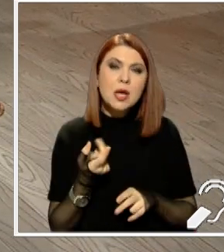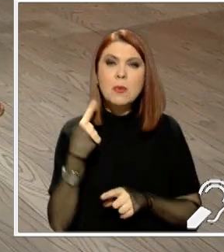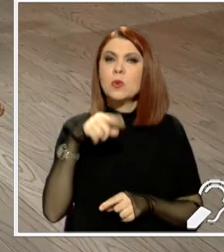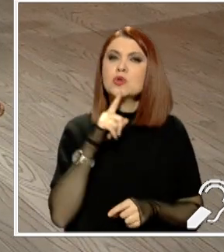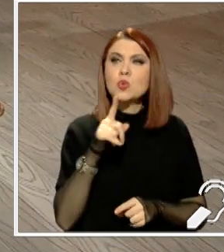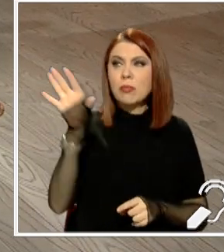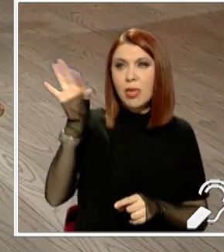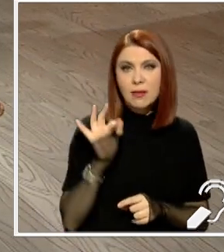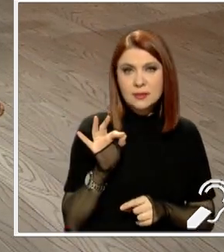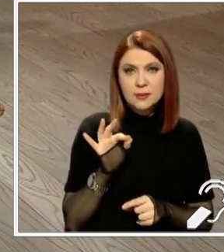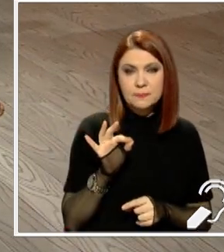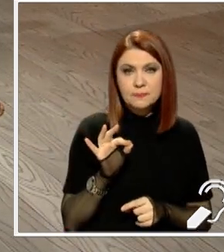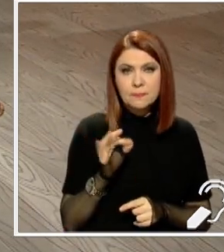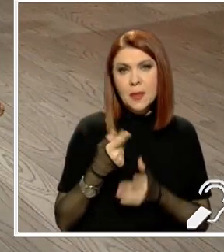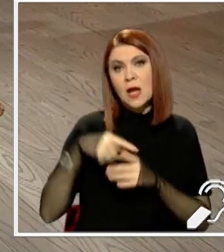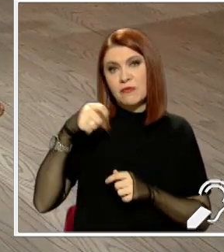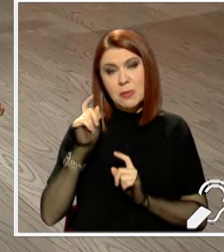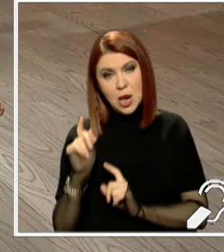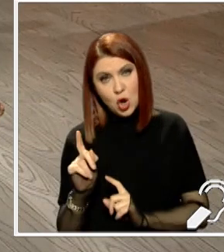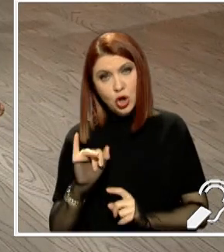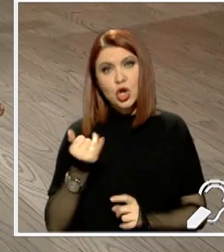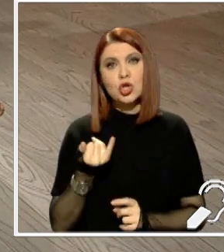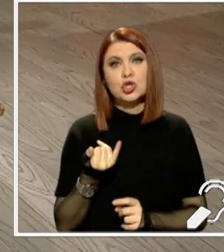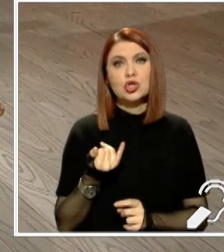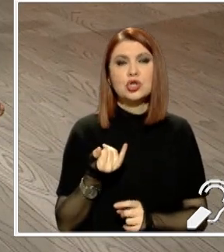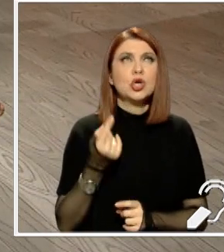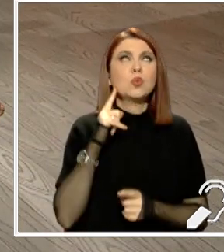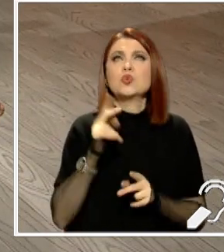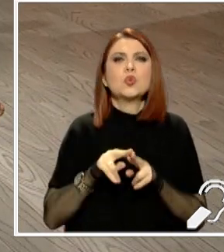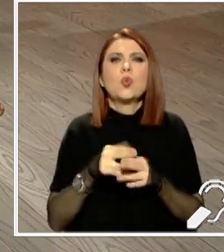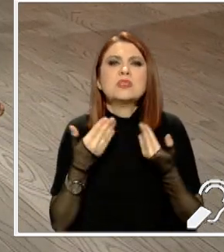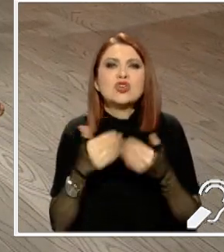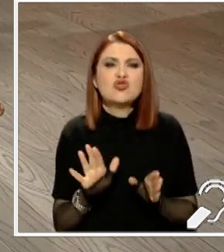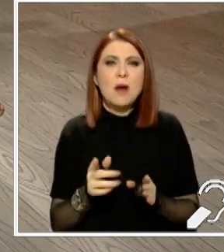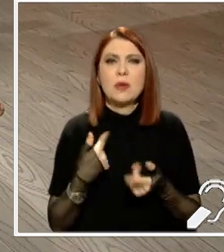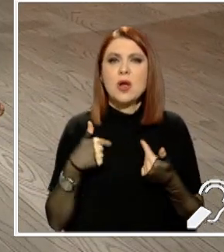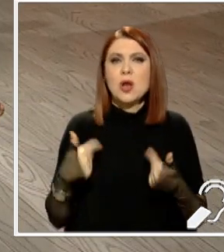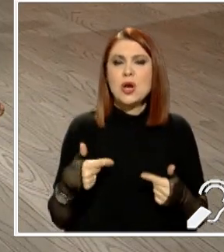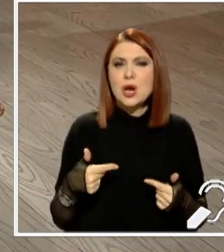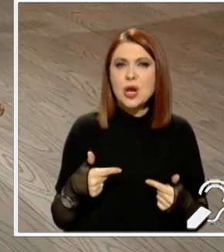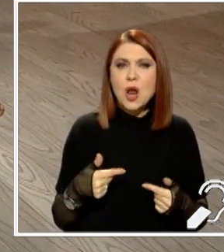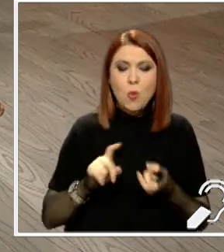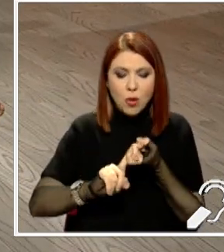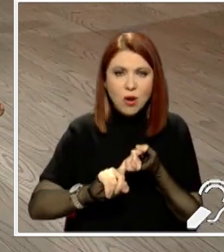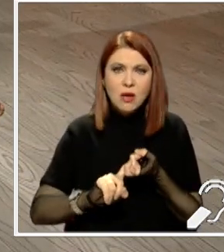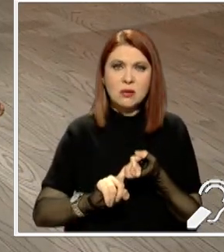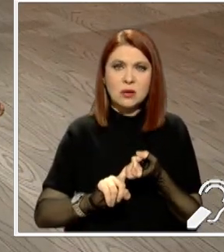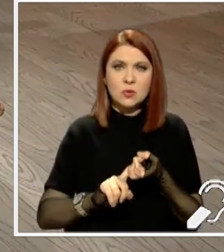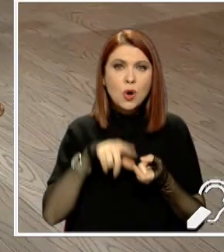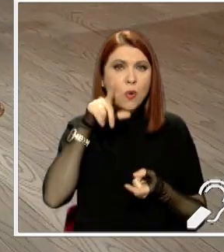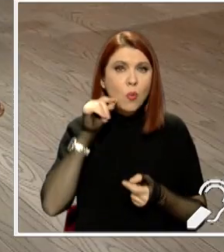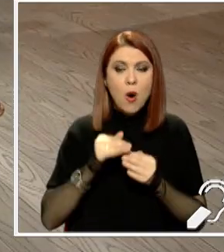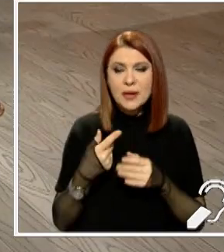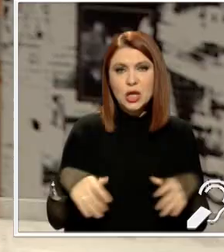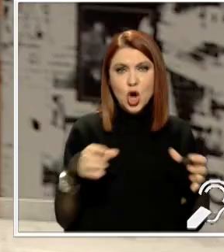subiect în filmele lor și nu știu neapărat de unde să-l apuce, nu au neapărat contacte cu oameni